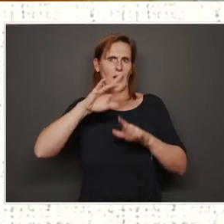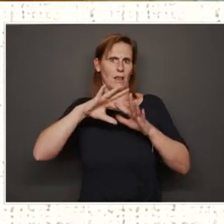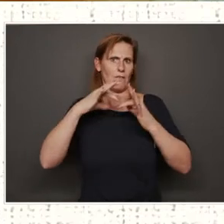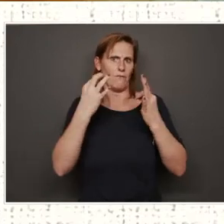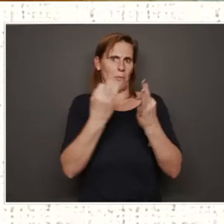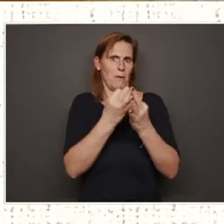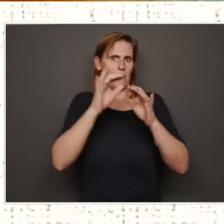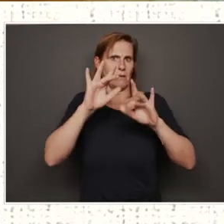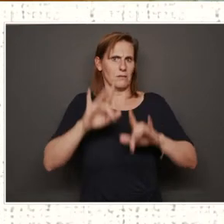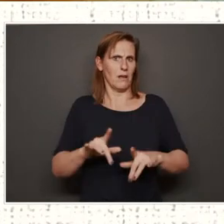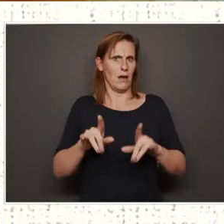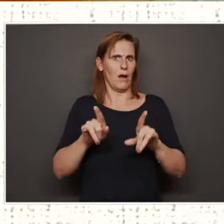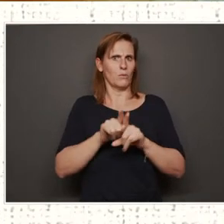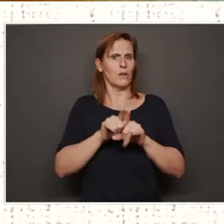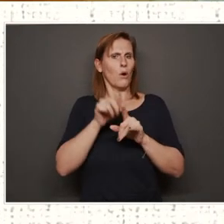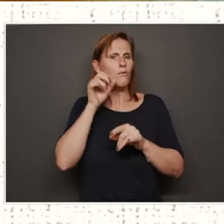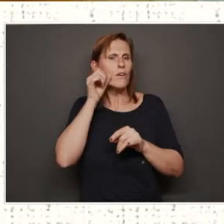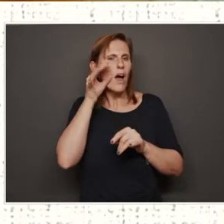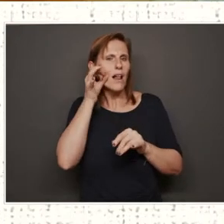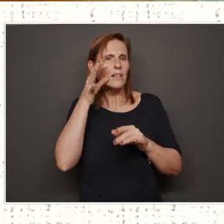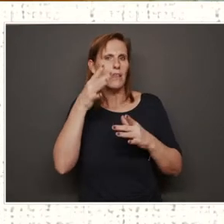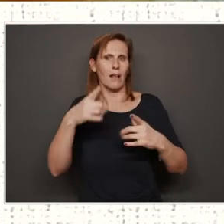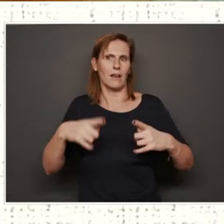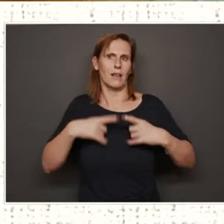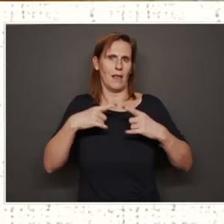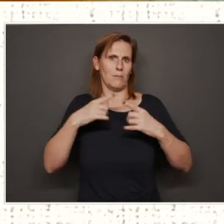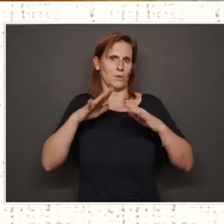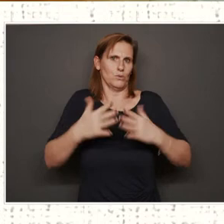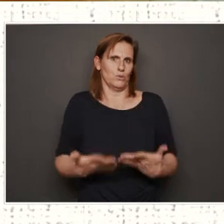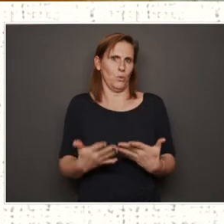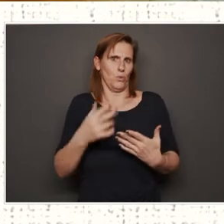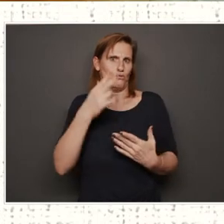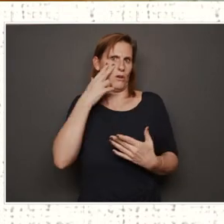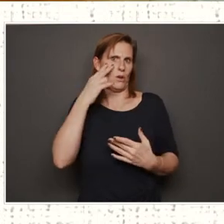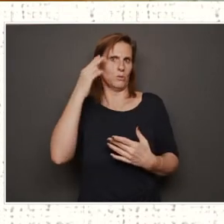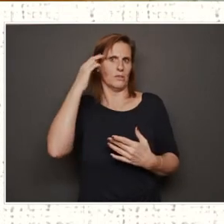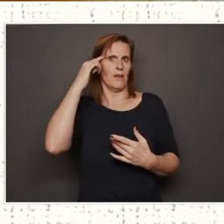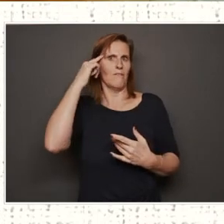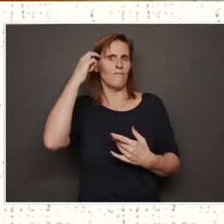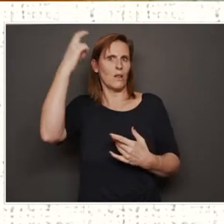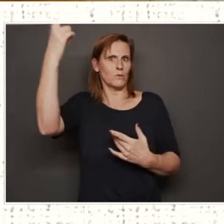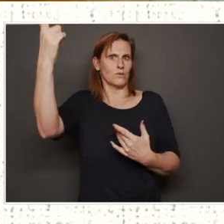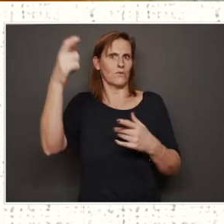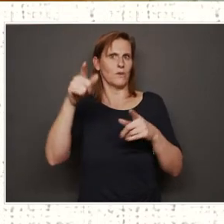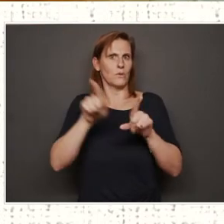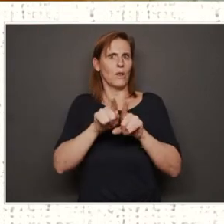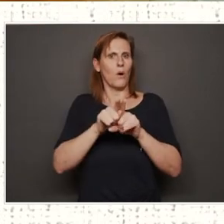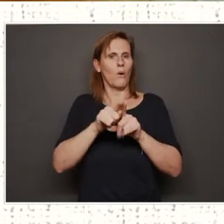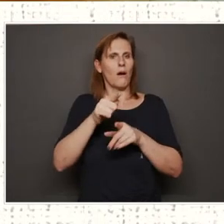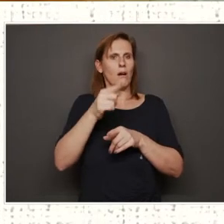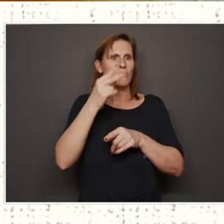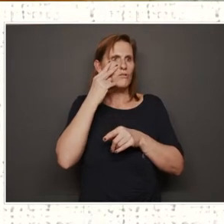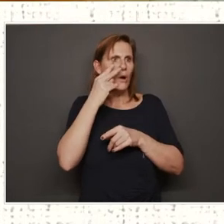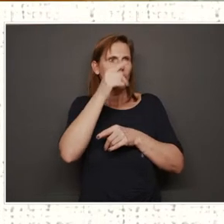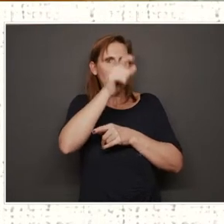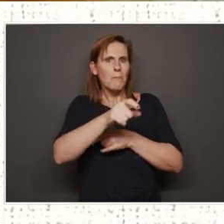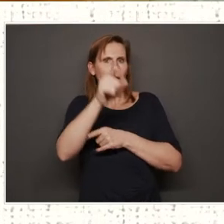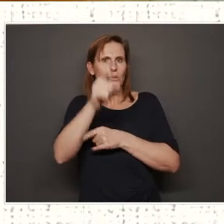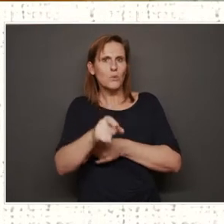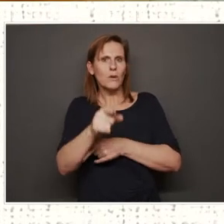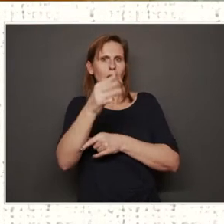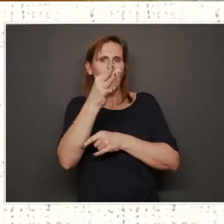Mitarbeitenden somit eine alltägliche, gelebte Philosophie. Die Fähigkeit einer jeden einzelnen Person